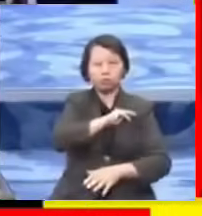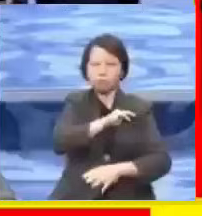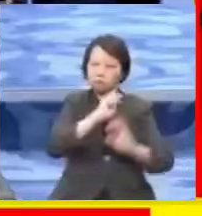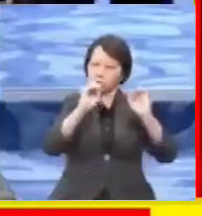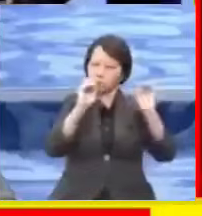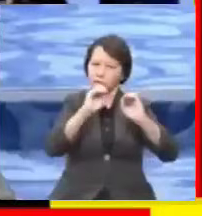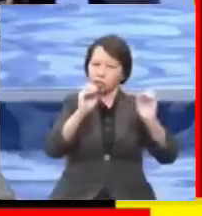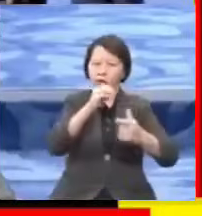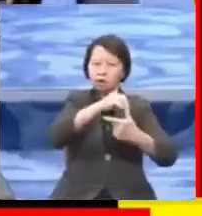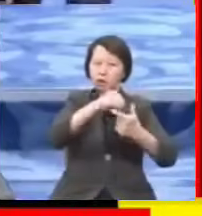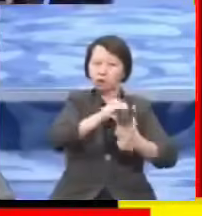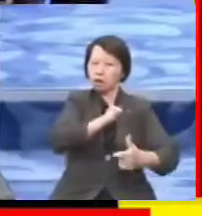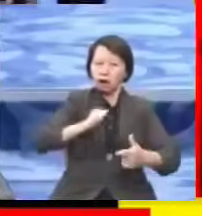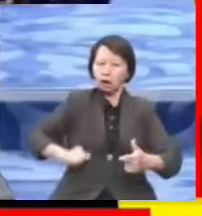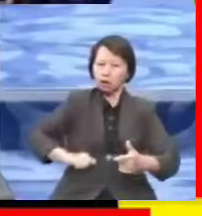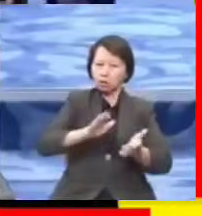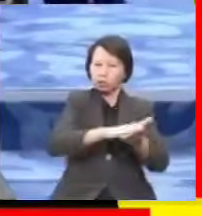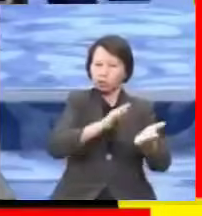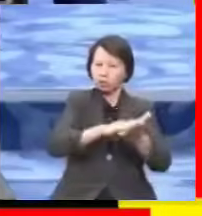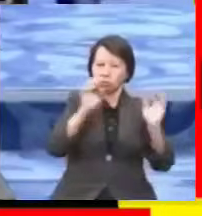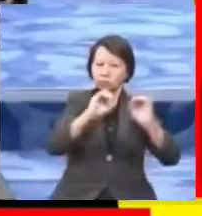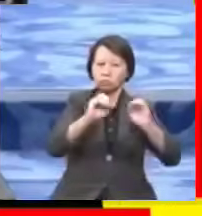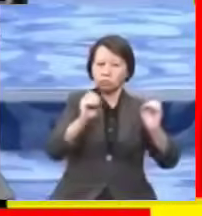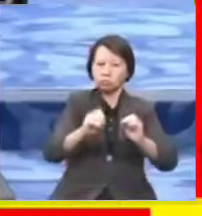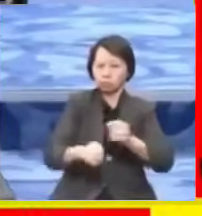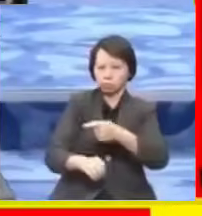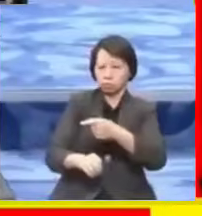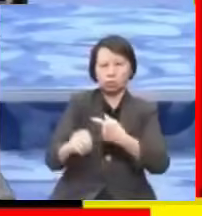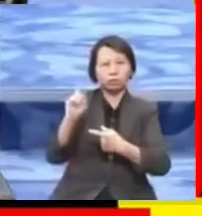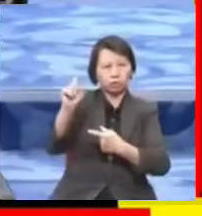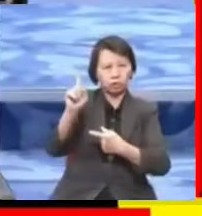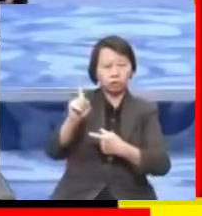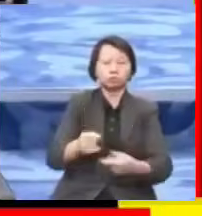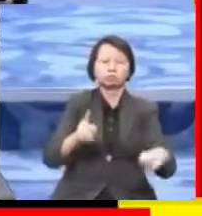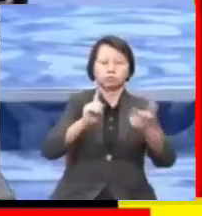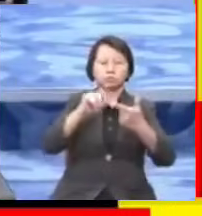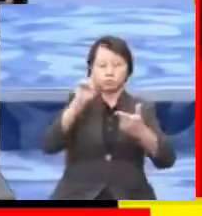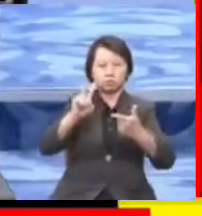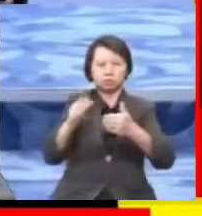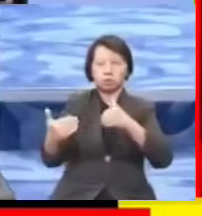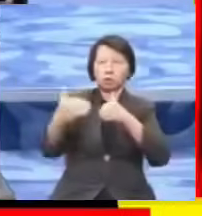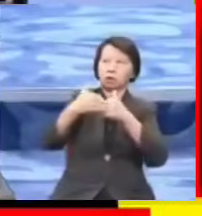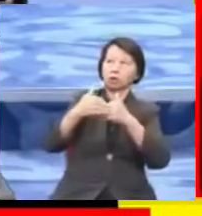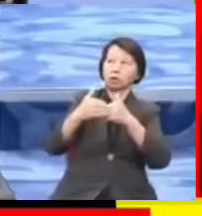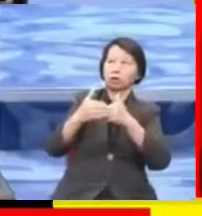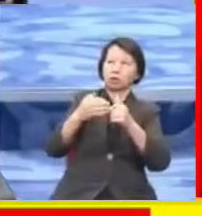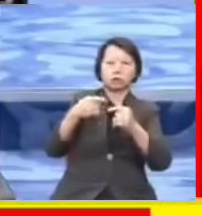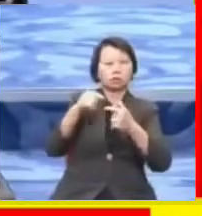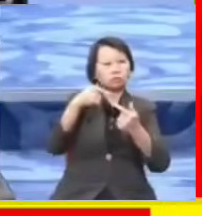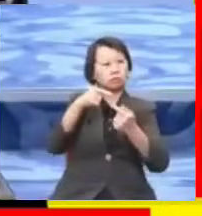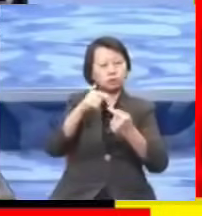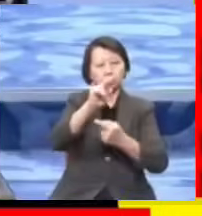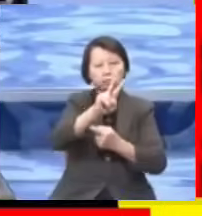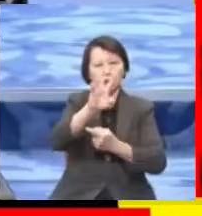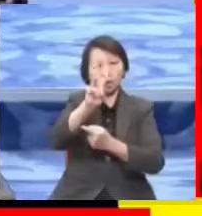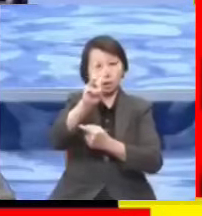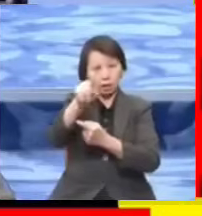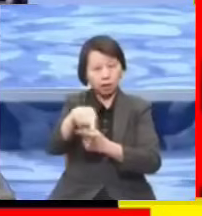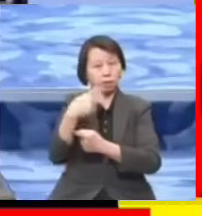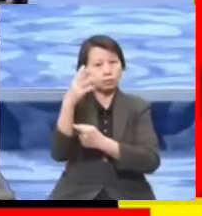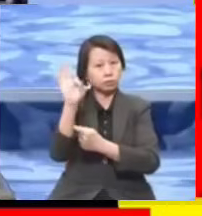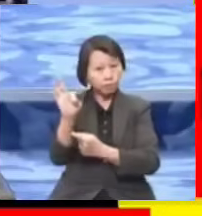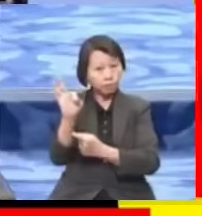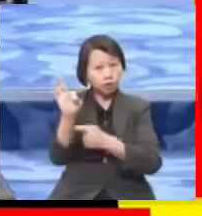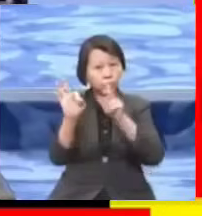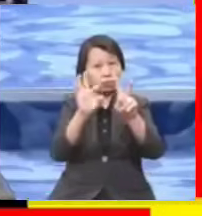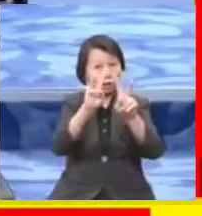ataupun oleh Yang Dipertuan Agong. Yang kedua ini ialah yang laporan 26 September yang dirujuk oleh Yang Berhormat